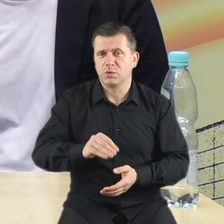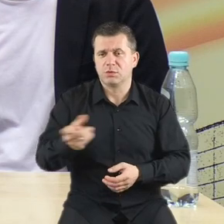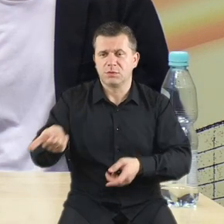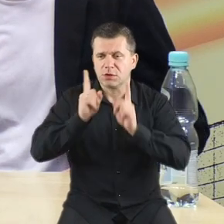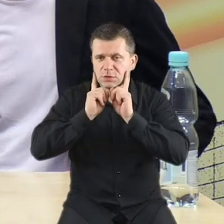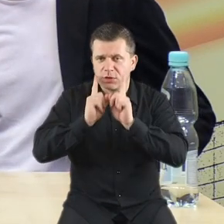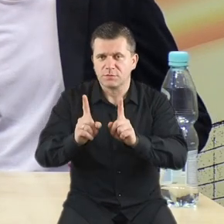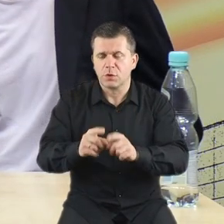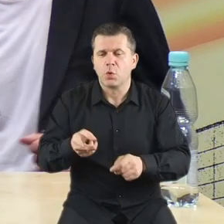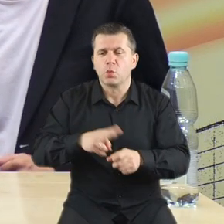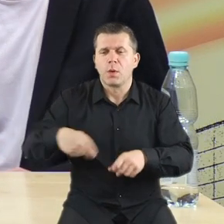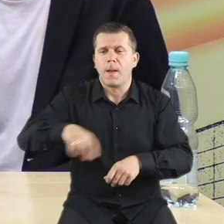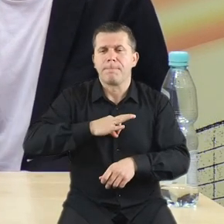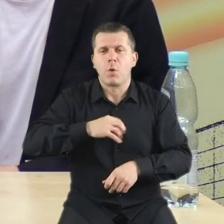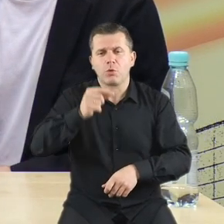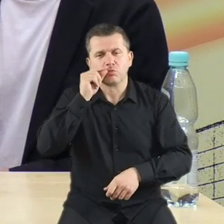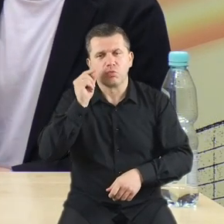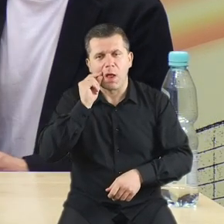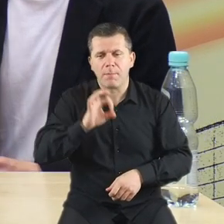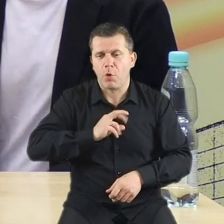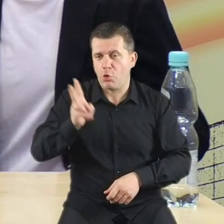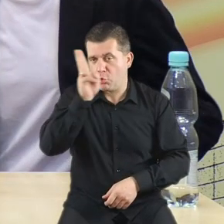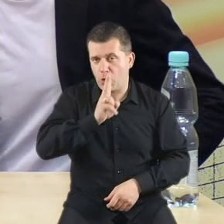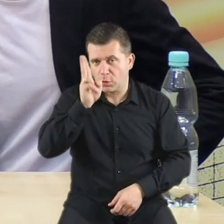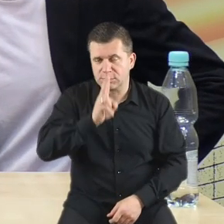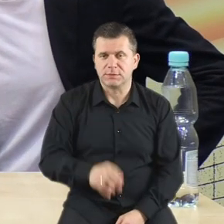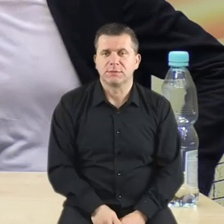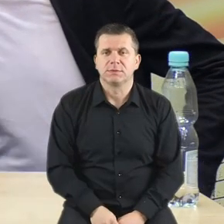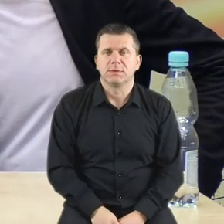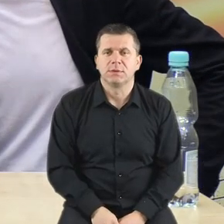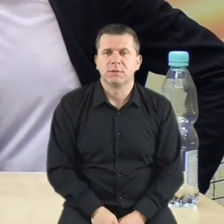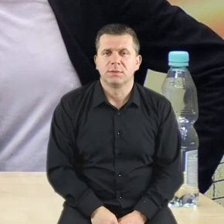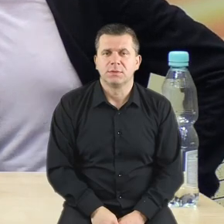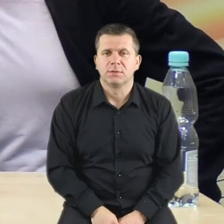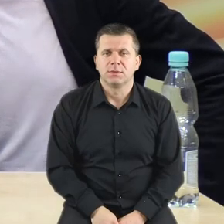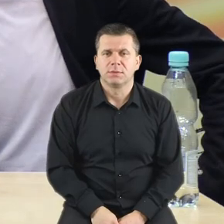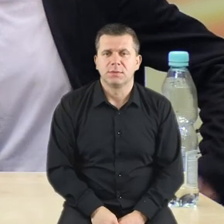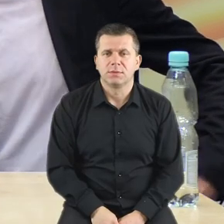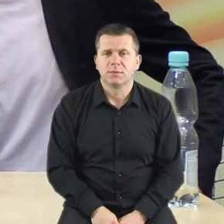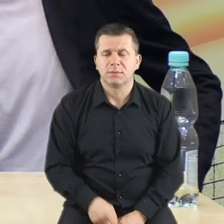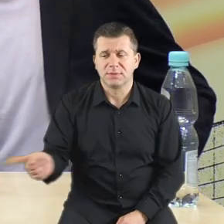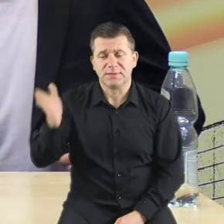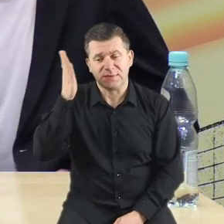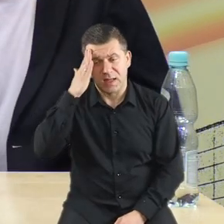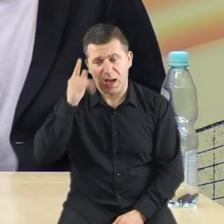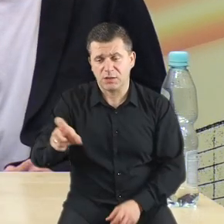moi dziadkowie, moi rodzice znali ten czas wojny